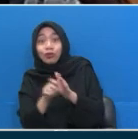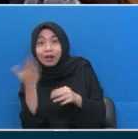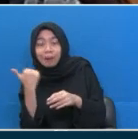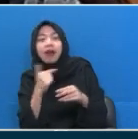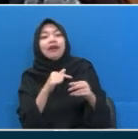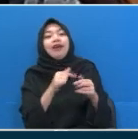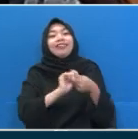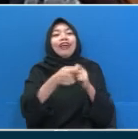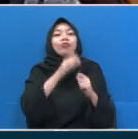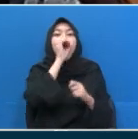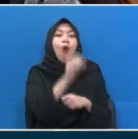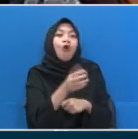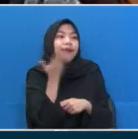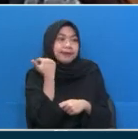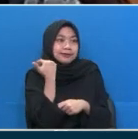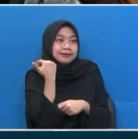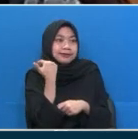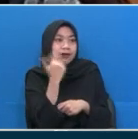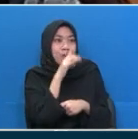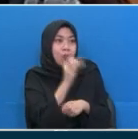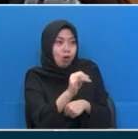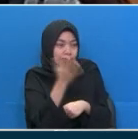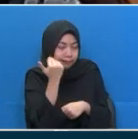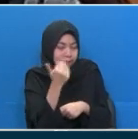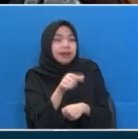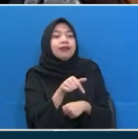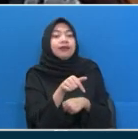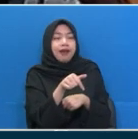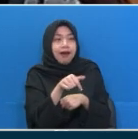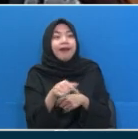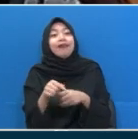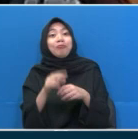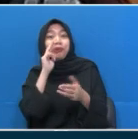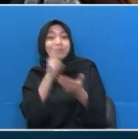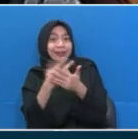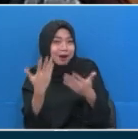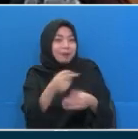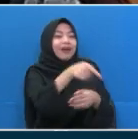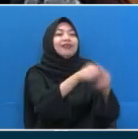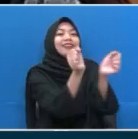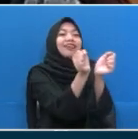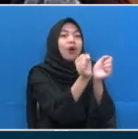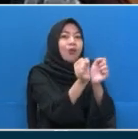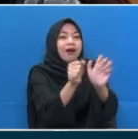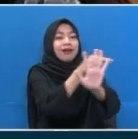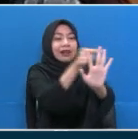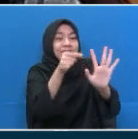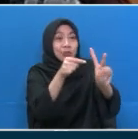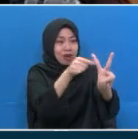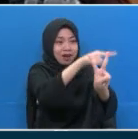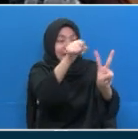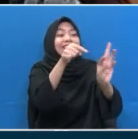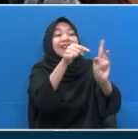dari hasil pemeriksaan psikologis ya didapatkan keterangan bahwa terdakwa ini apa namanya berbohong